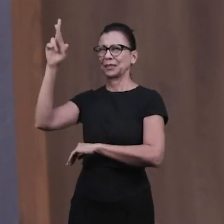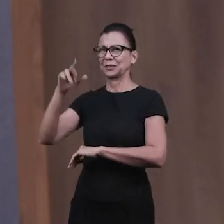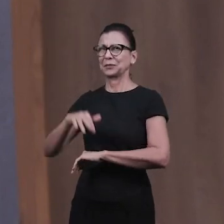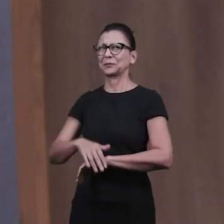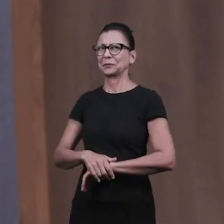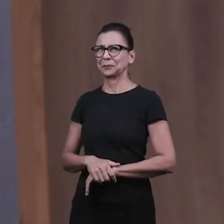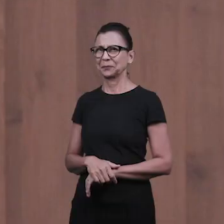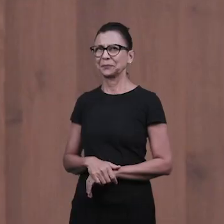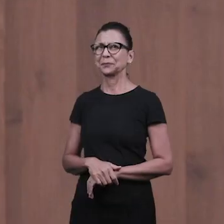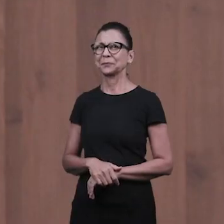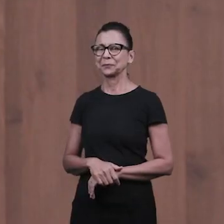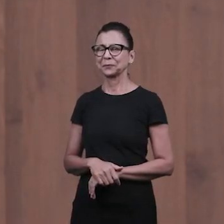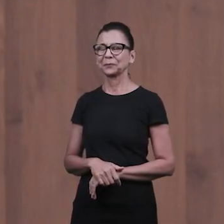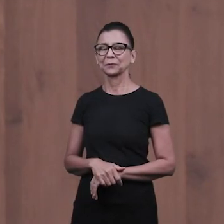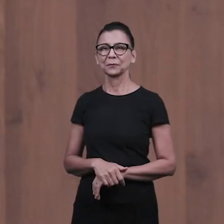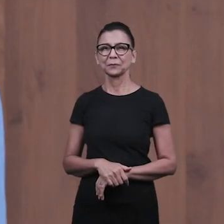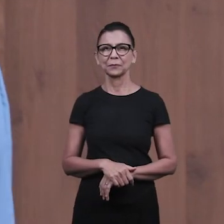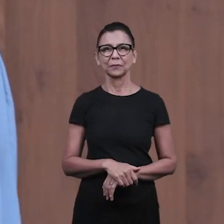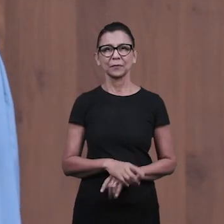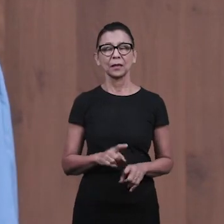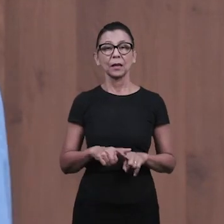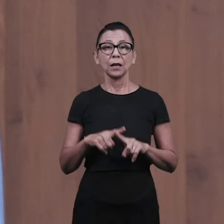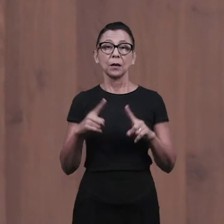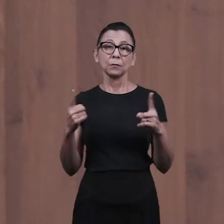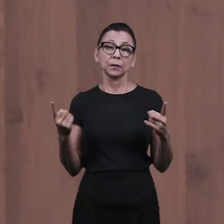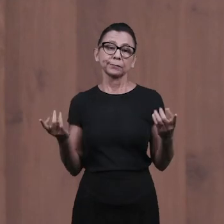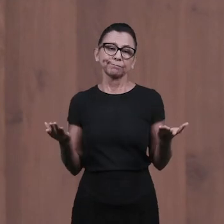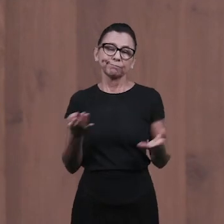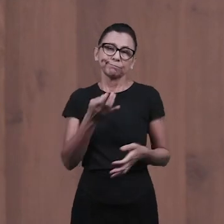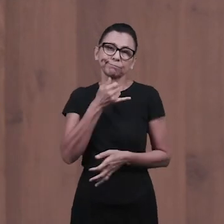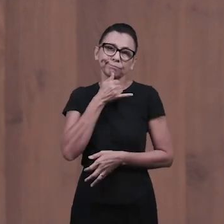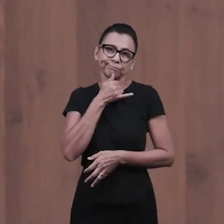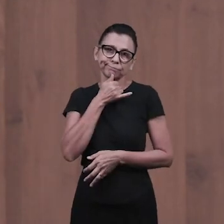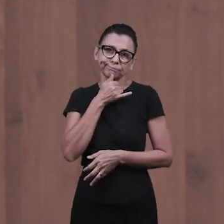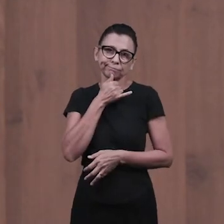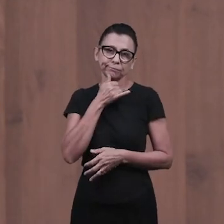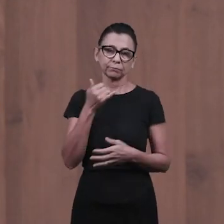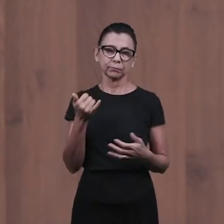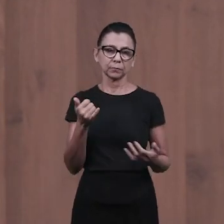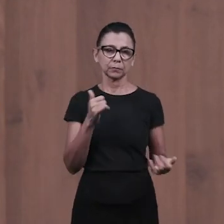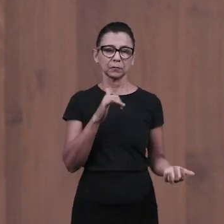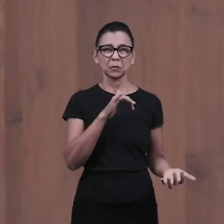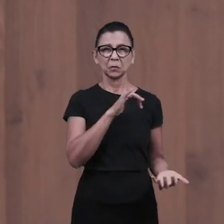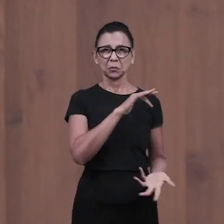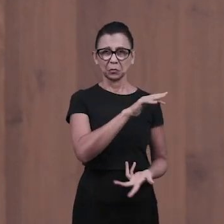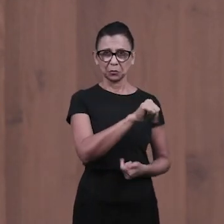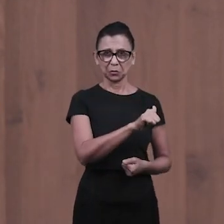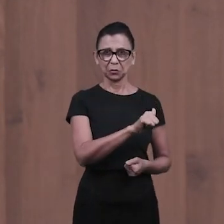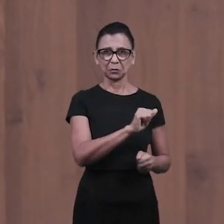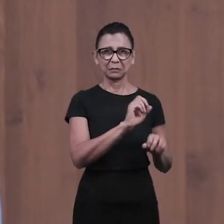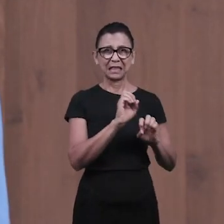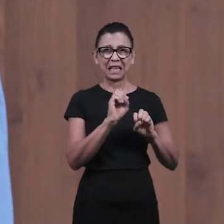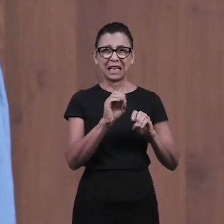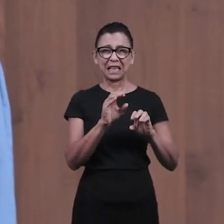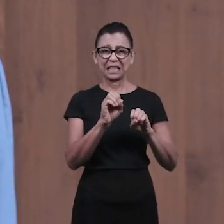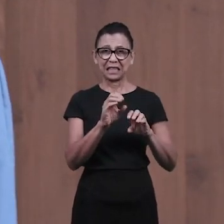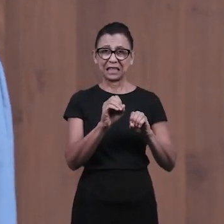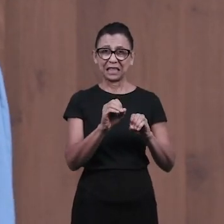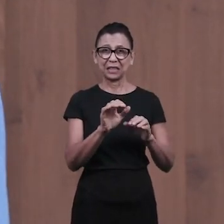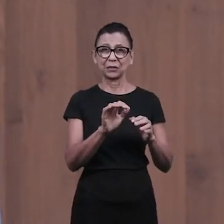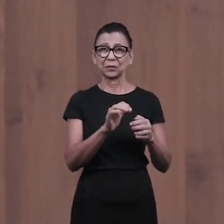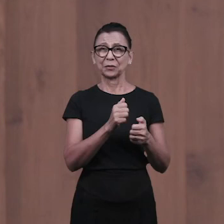obéissons. Mais malheureusement aujourd'hui, beaucoup apportent des enseignements qui sont contraires à la parole de